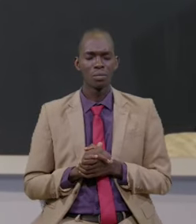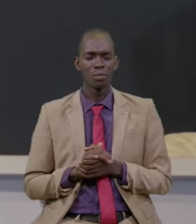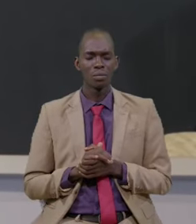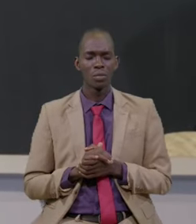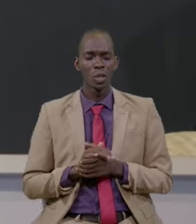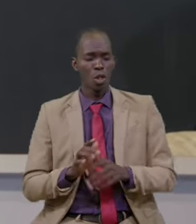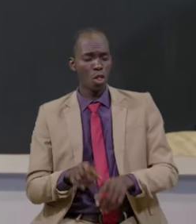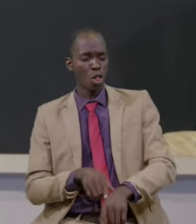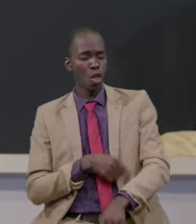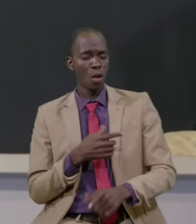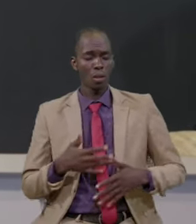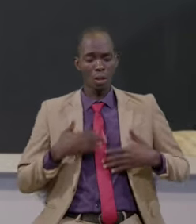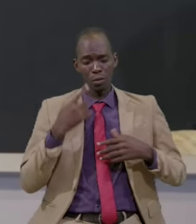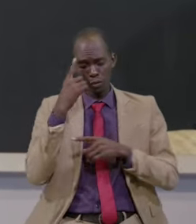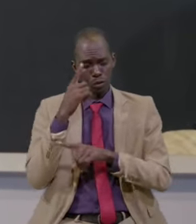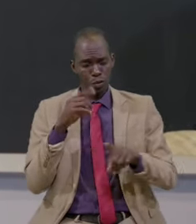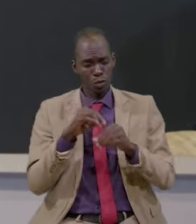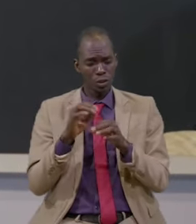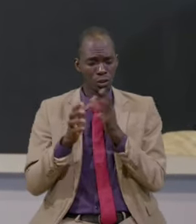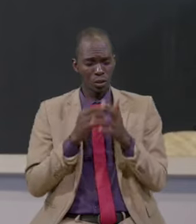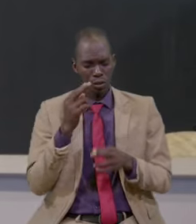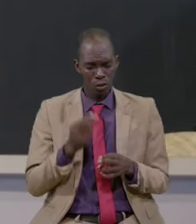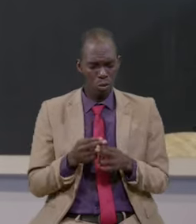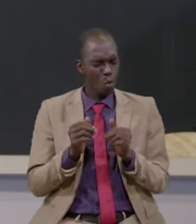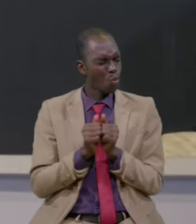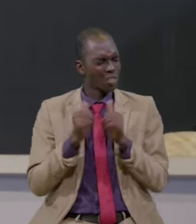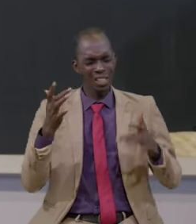Longévité, sans maladie,